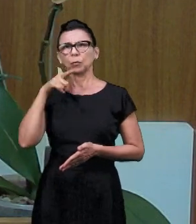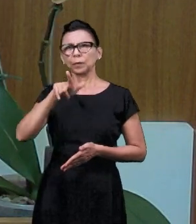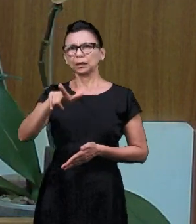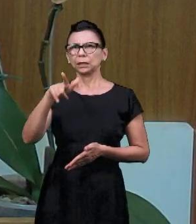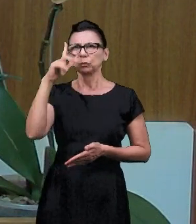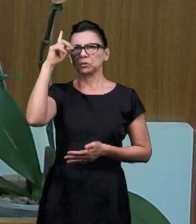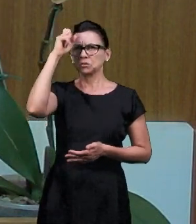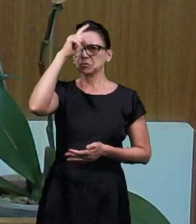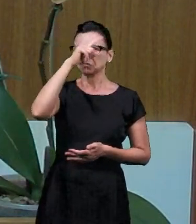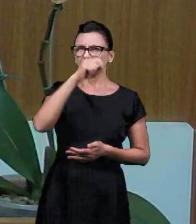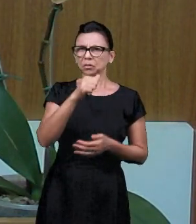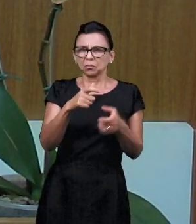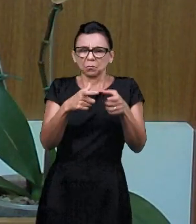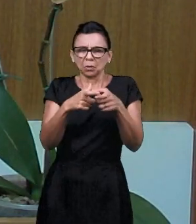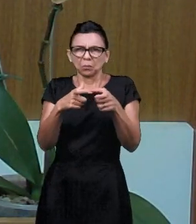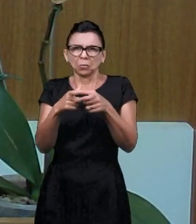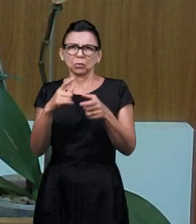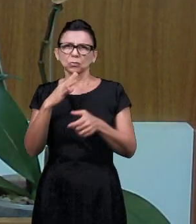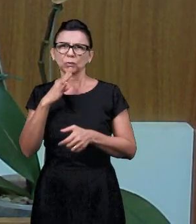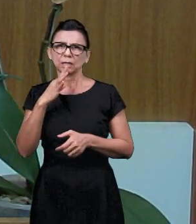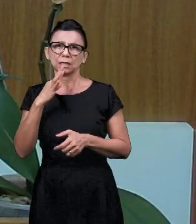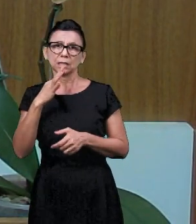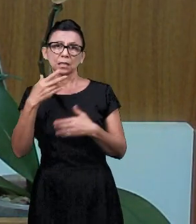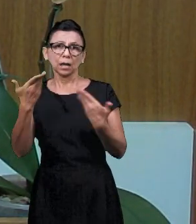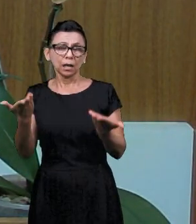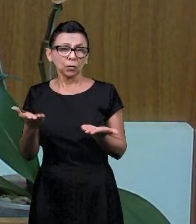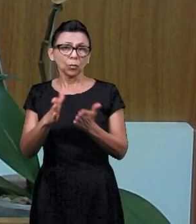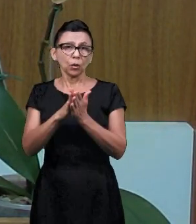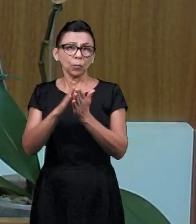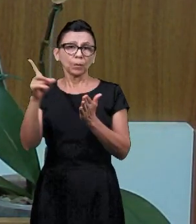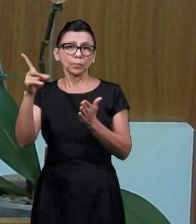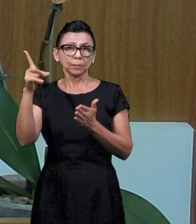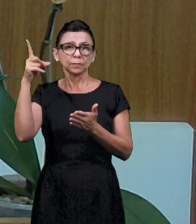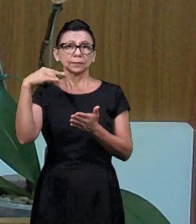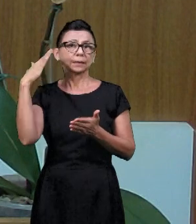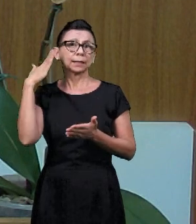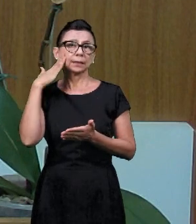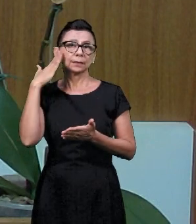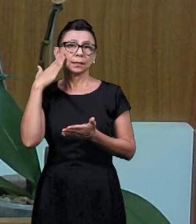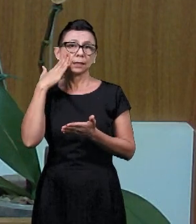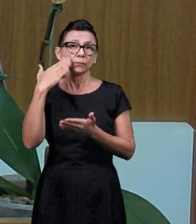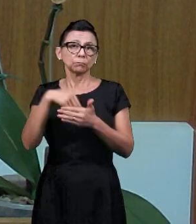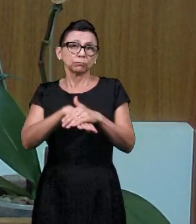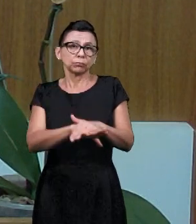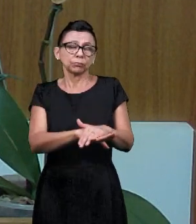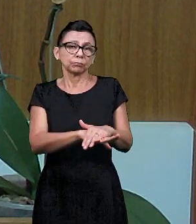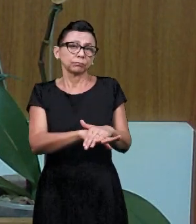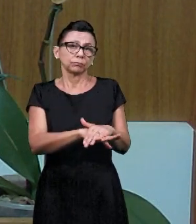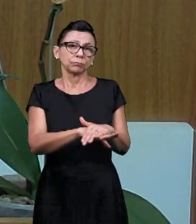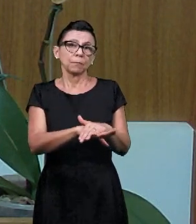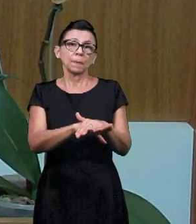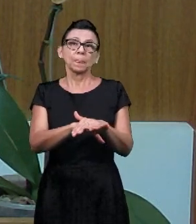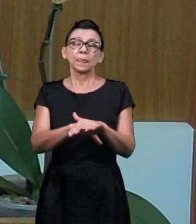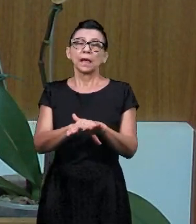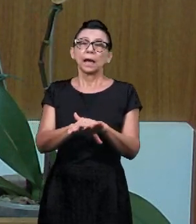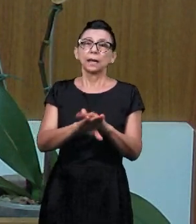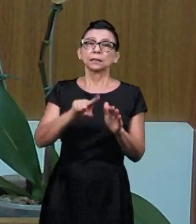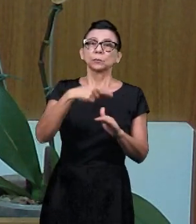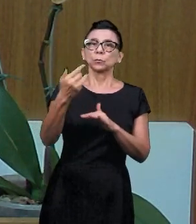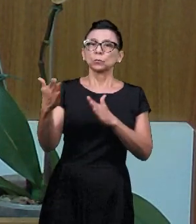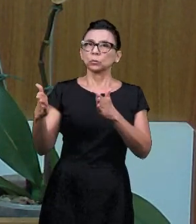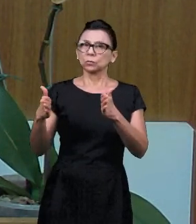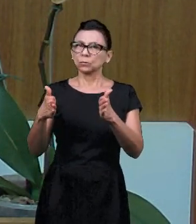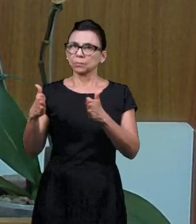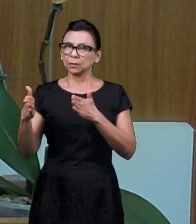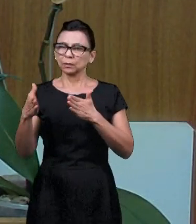parole. Quand Luther est apparu dans la réforme religieuse, qu'est-ce qu'il dit? Il dit que seulement la parole,